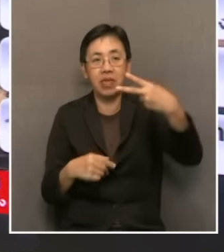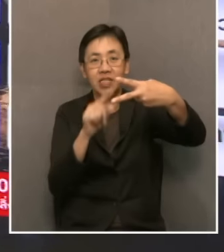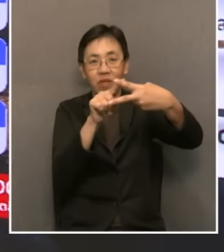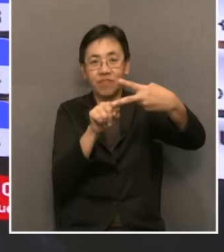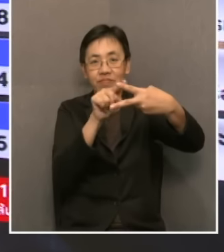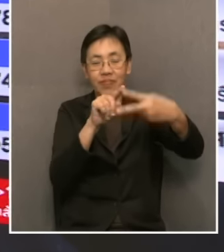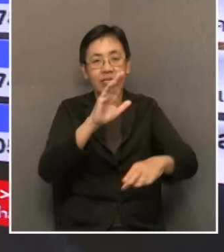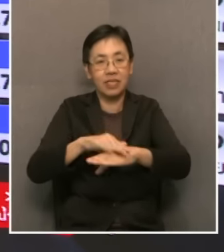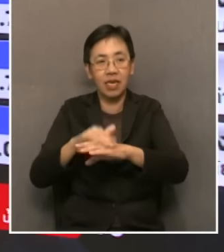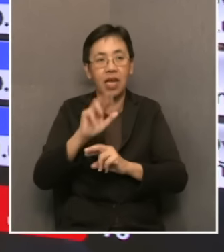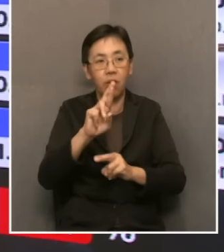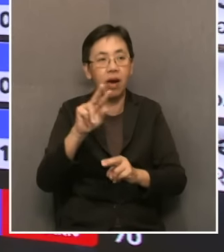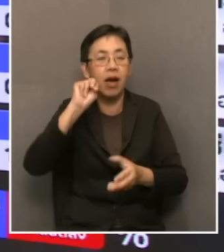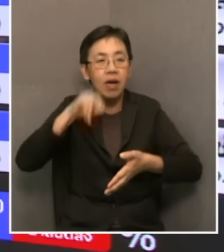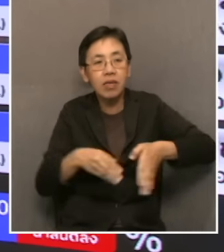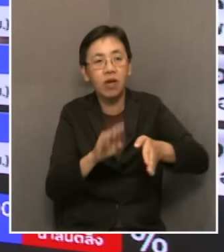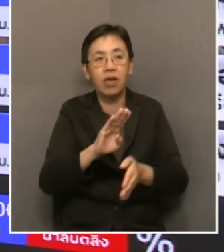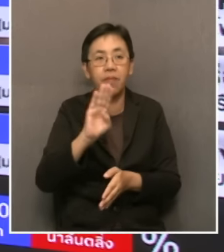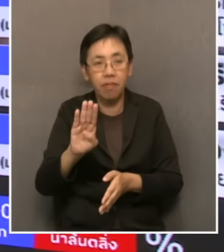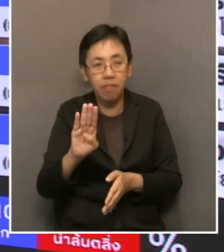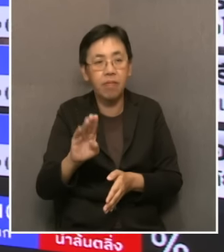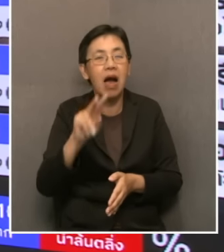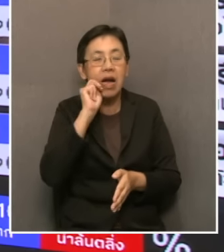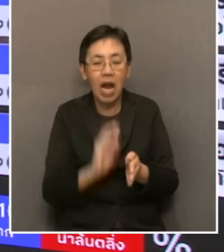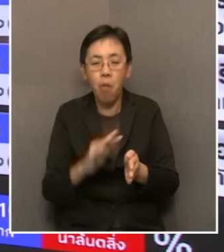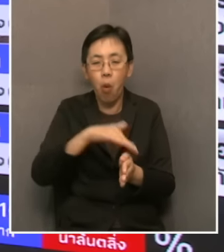ระวังก็คือที่คลองบางบานก็ตามที่มีรายงานว่าเป็นจุ